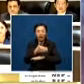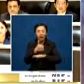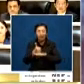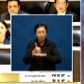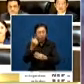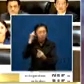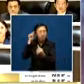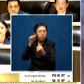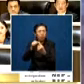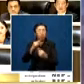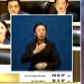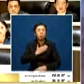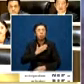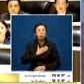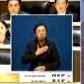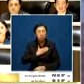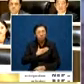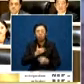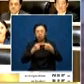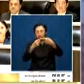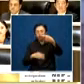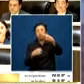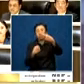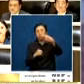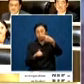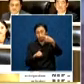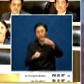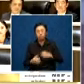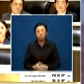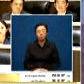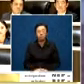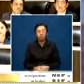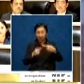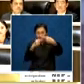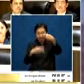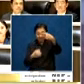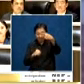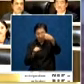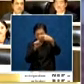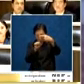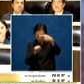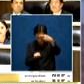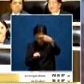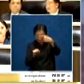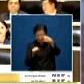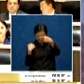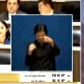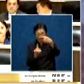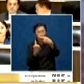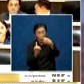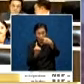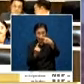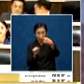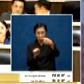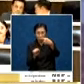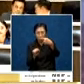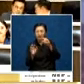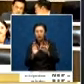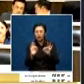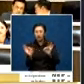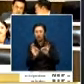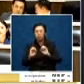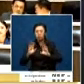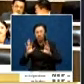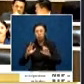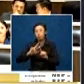ามรัฐธรรมนูญเพิ่งมาเมื่อรัฐธรรมนูญปี2540เองถูกไหม 40แล้วมันมั่วแล้ว แล้วมันมั่วมาก มั่วไป มากขึ้นมั่วมากขึ้น ใช่ตอน40เนี่ยมันยังยึดโย